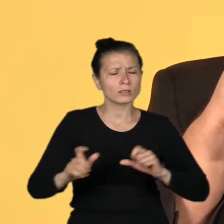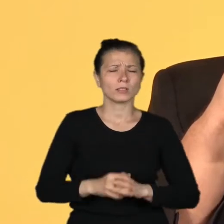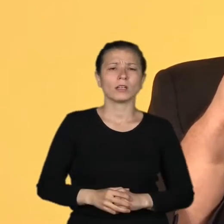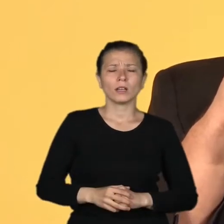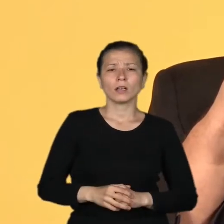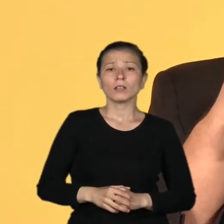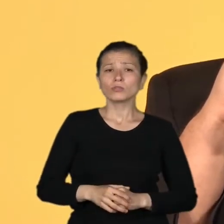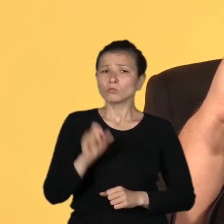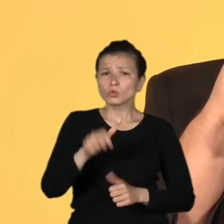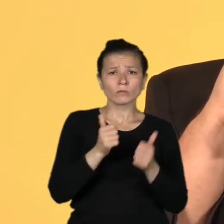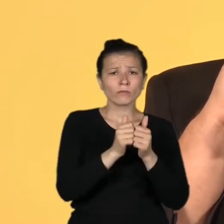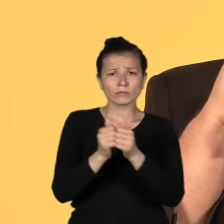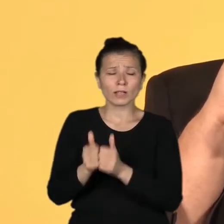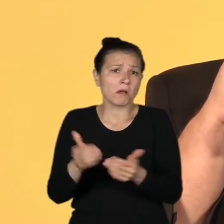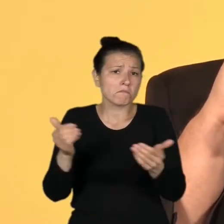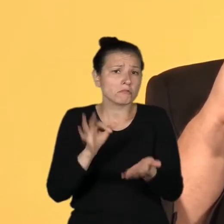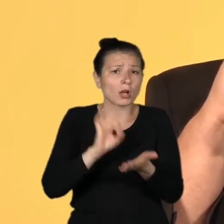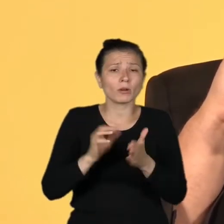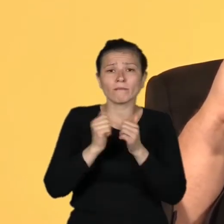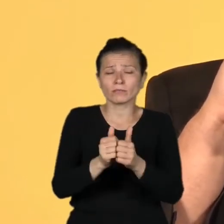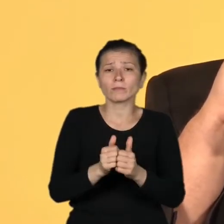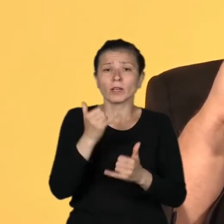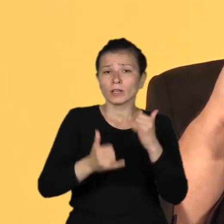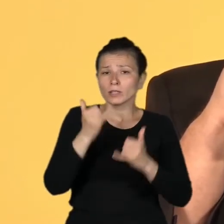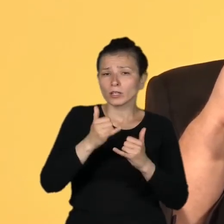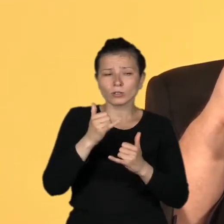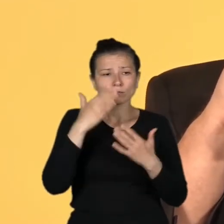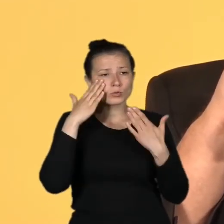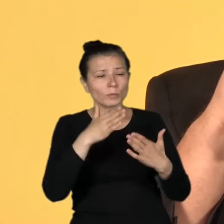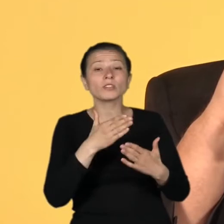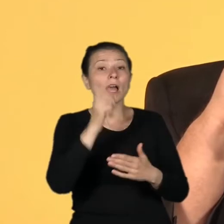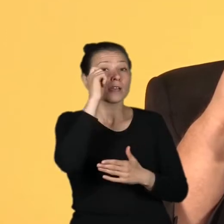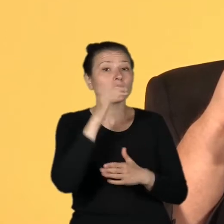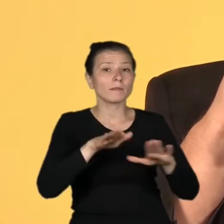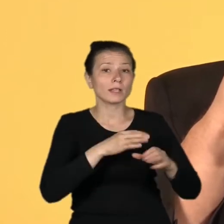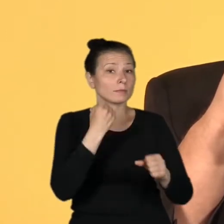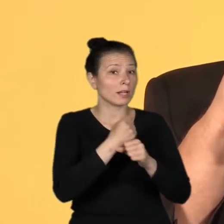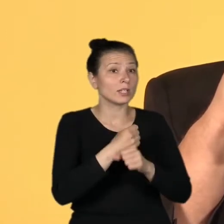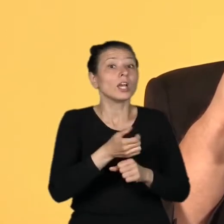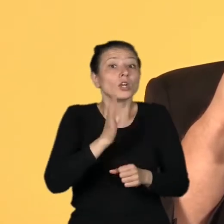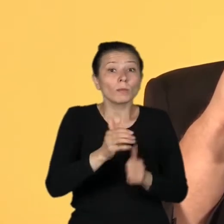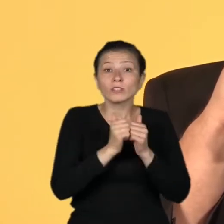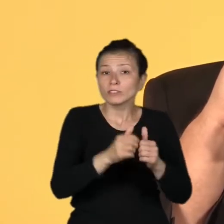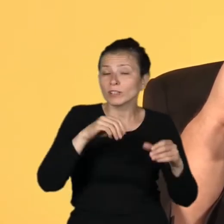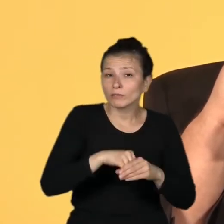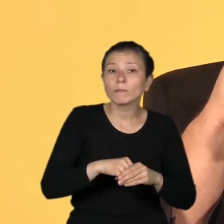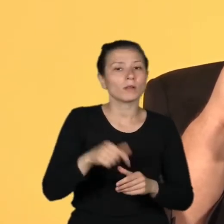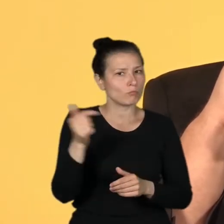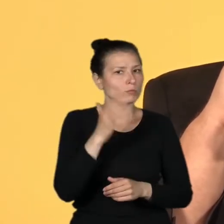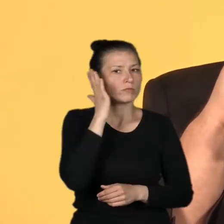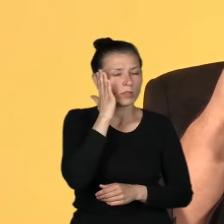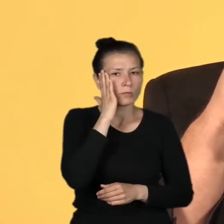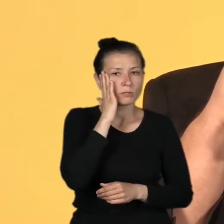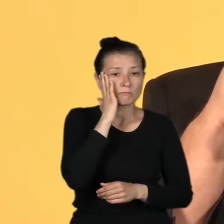pewne wyzwania. Być może wyzwaniem, jeżeli pójdziemy w inteligentne miejsca pracy, będzie także to, i to musimy mieć tę świadomość, że za jakiś czas